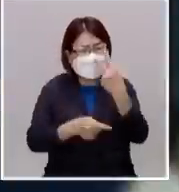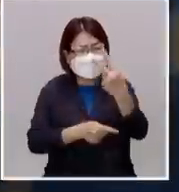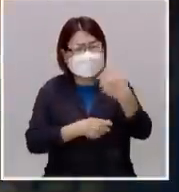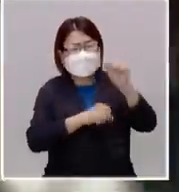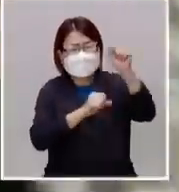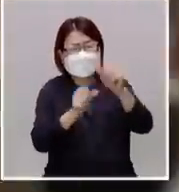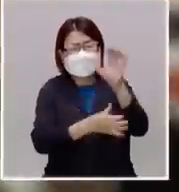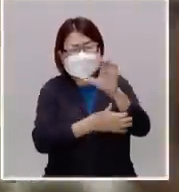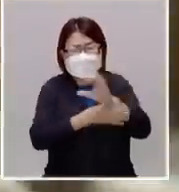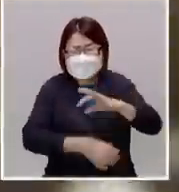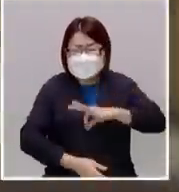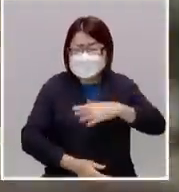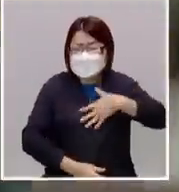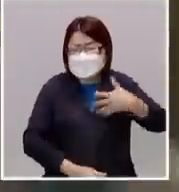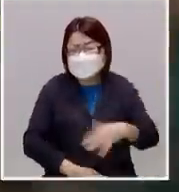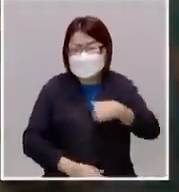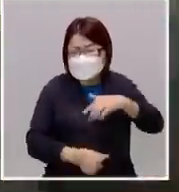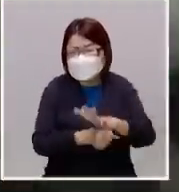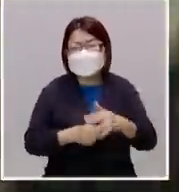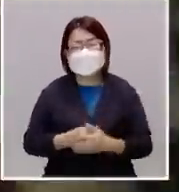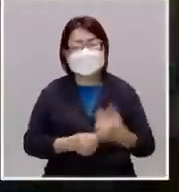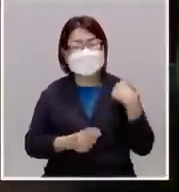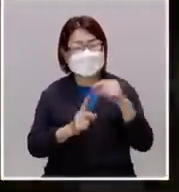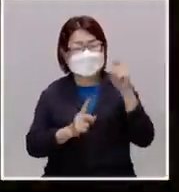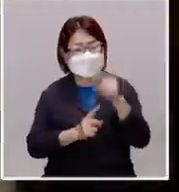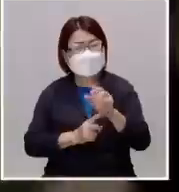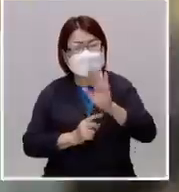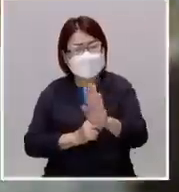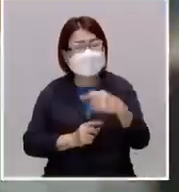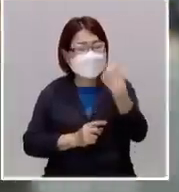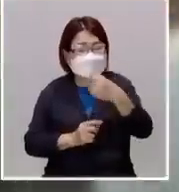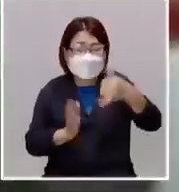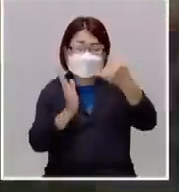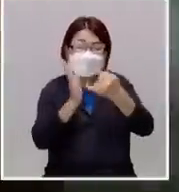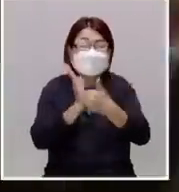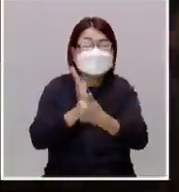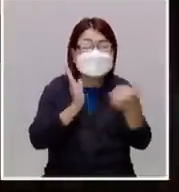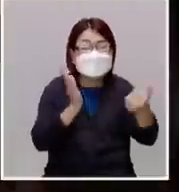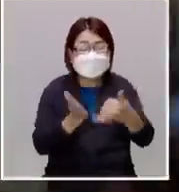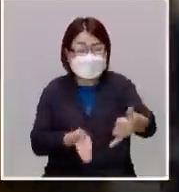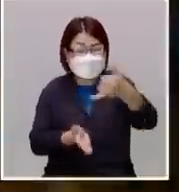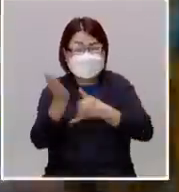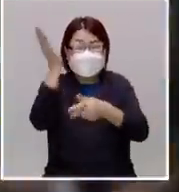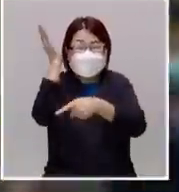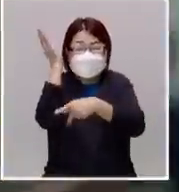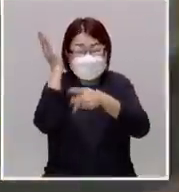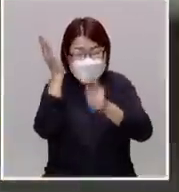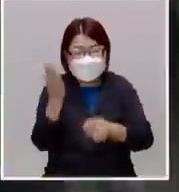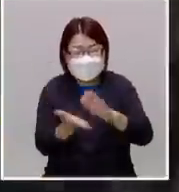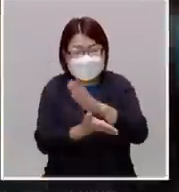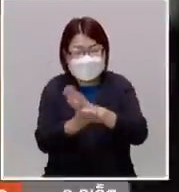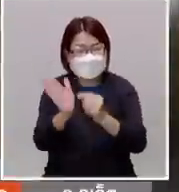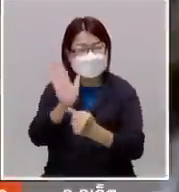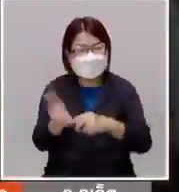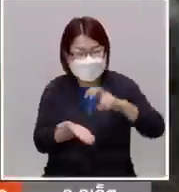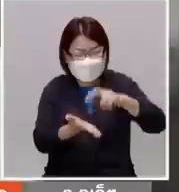ก่อนหน้านี้เนี่ยมีคำสั่งให้ประชาชนเดินทางมาจากต่างจังหวัดต้องมีเอกสารรับรองผ่านการฉีดวัคซีนโควิด -19 ครบ2เ